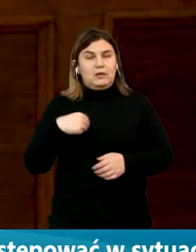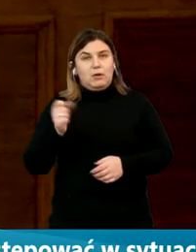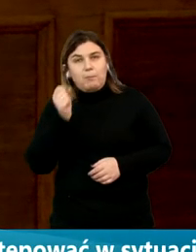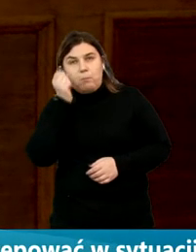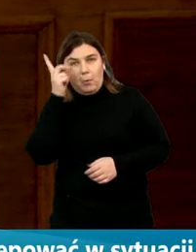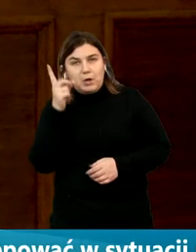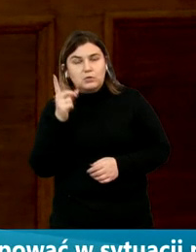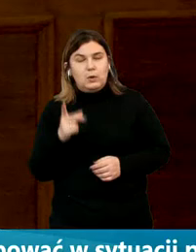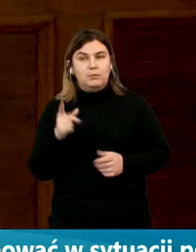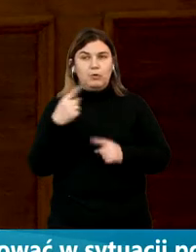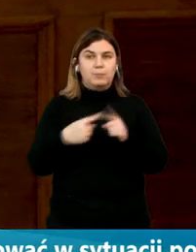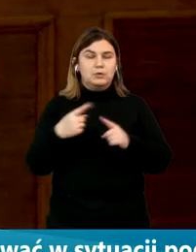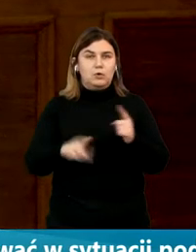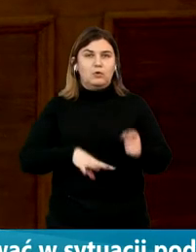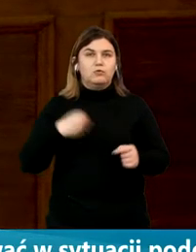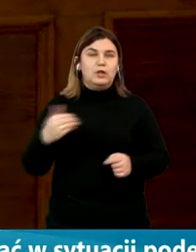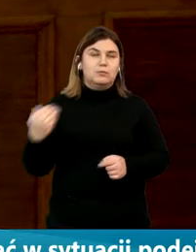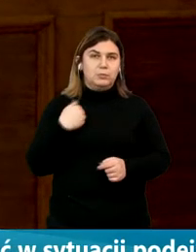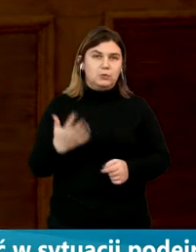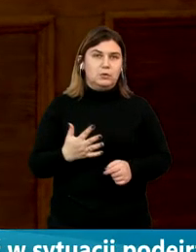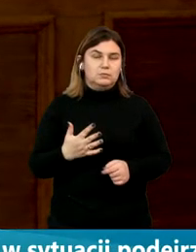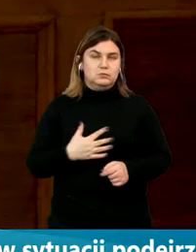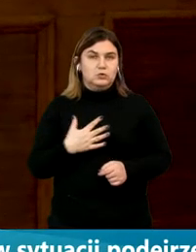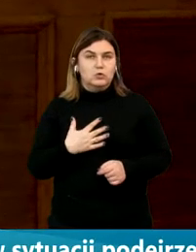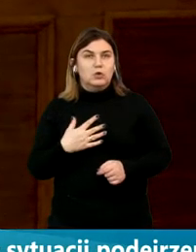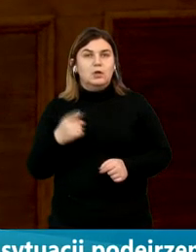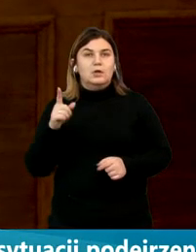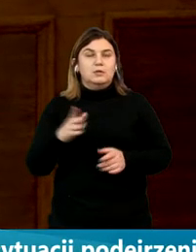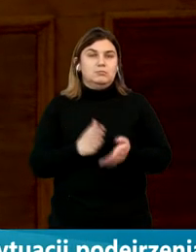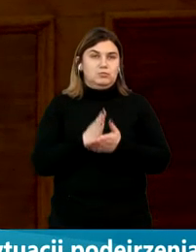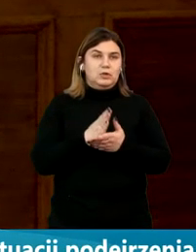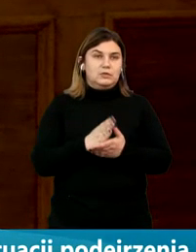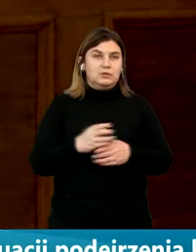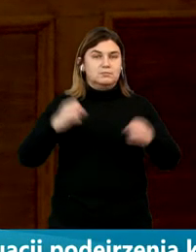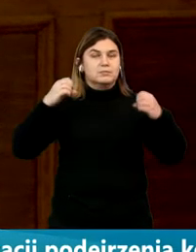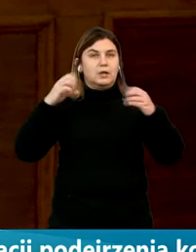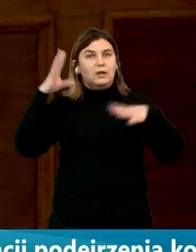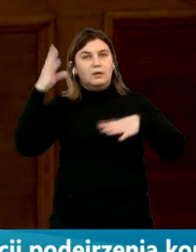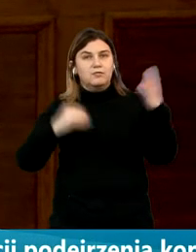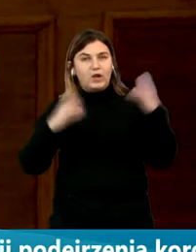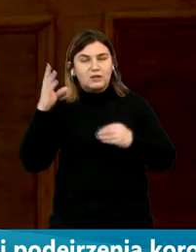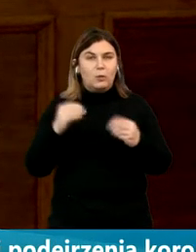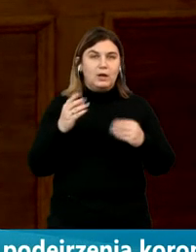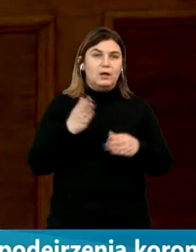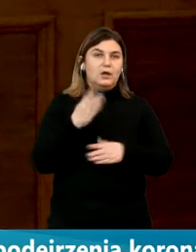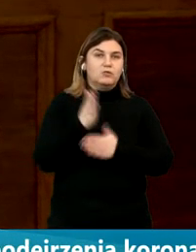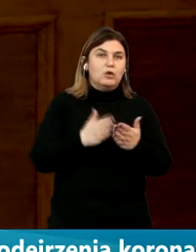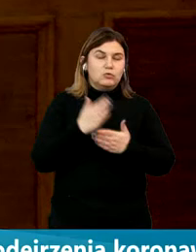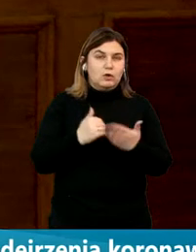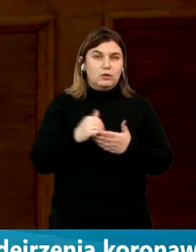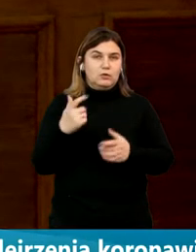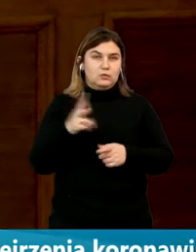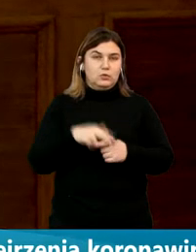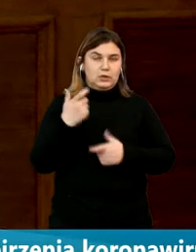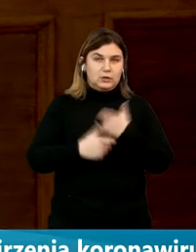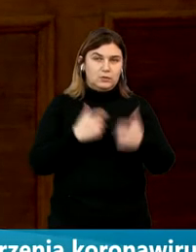żeby trochę tych świąt jednak było czuć i poprzez oprawę i iluminację częściowo, chociaż które w tym roku robimy